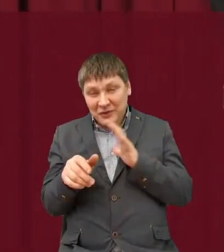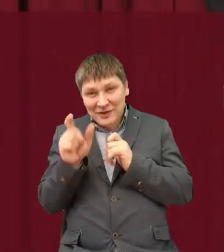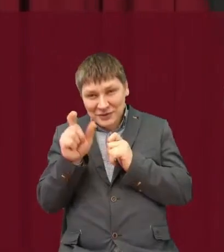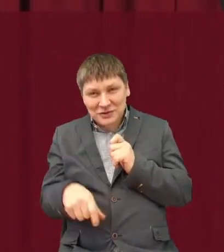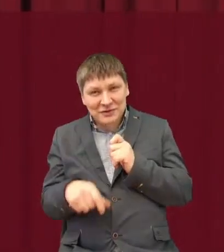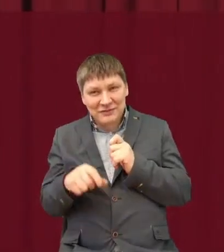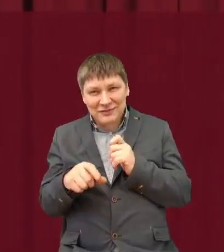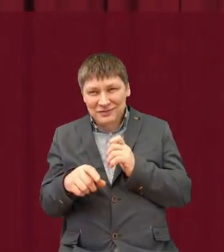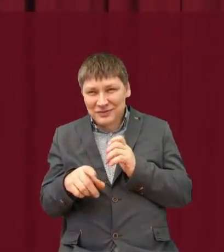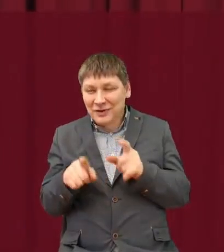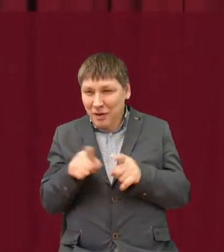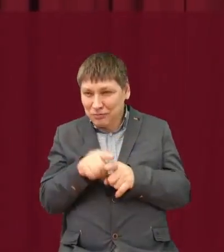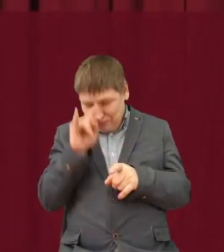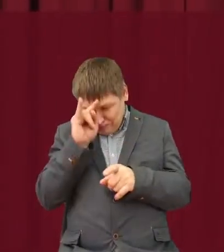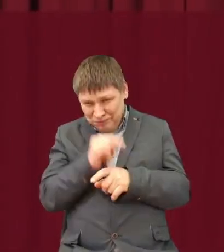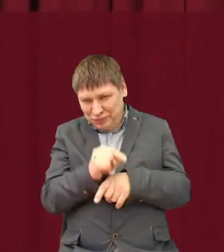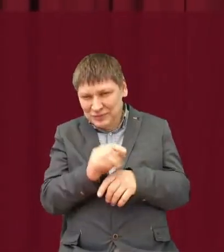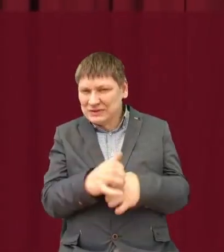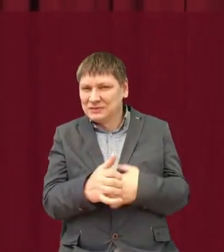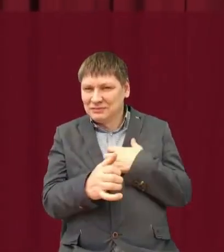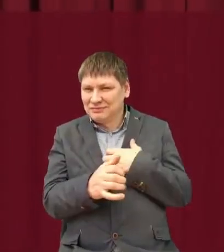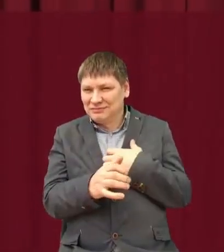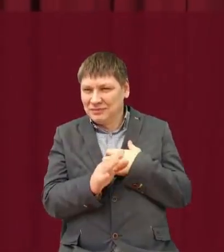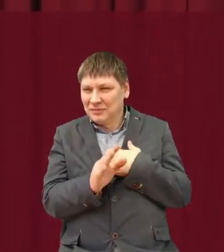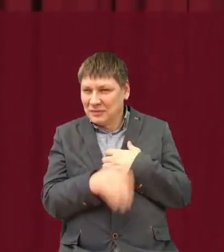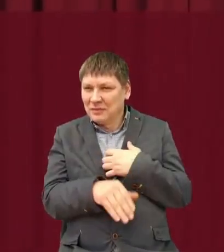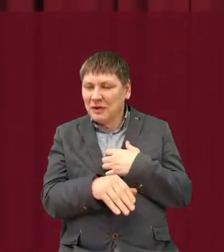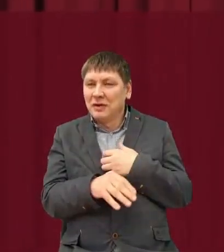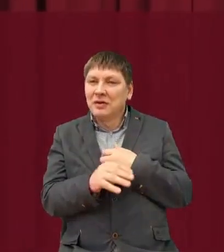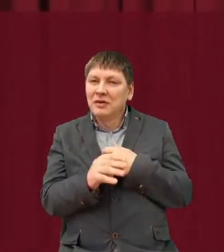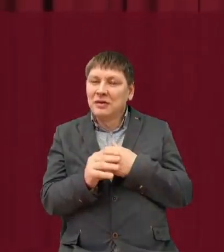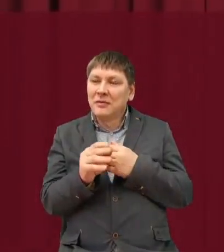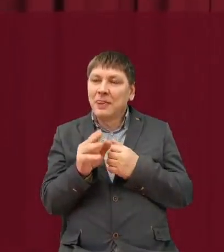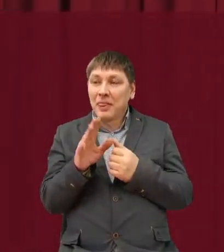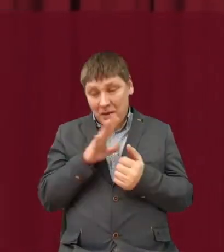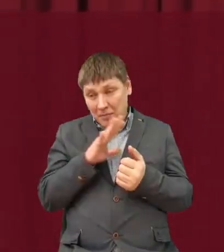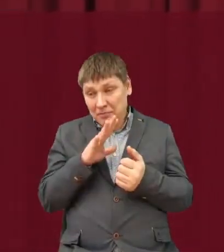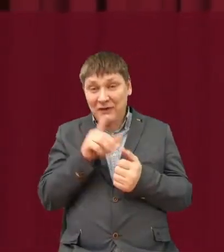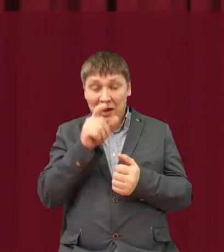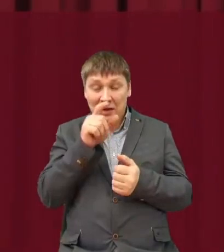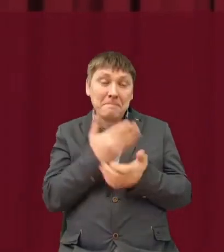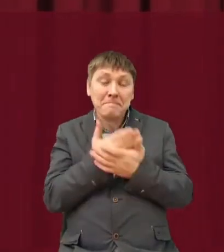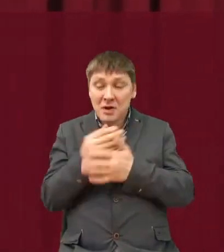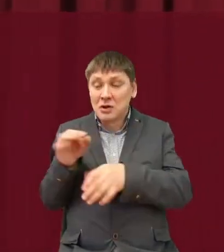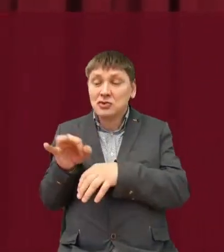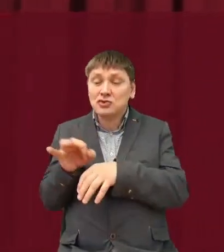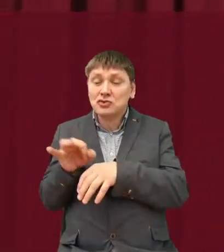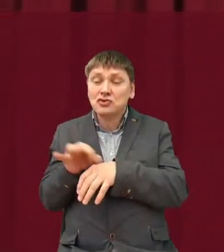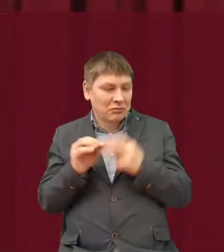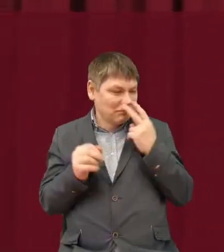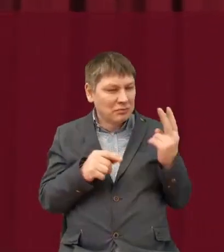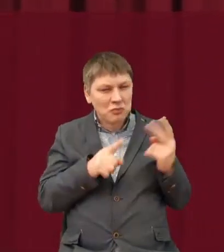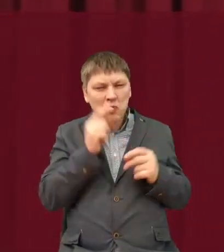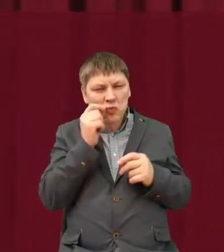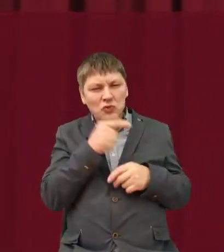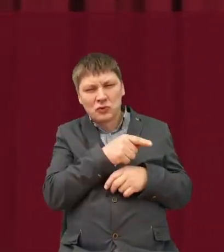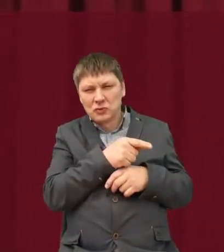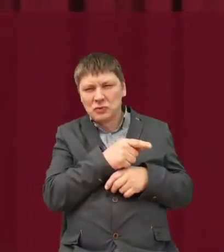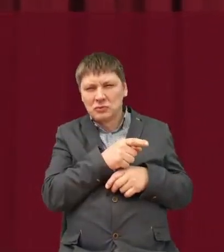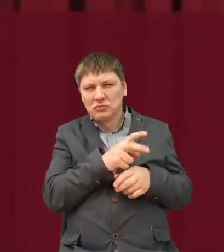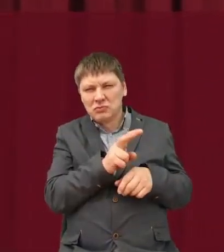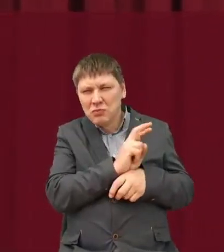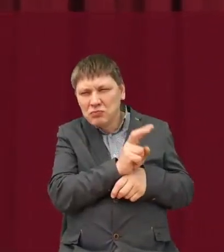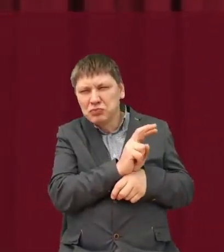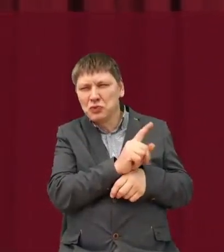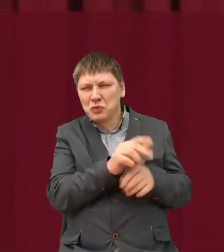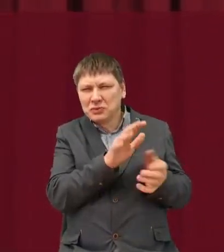неверующая семье видя что или супруг видя что близкий человек изменяет ему очень часто он обманывает сам себя